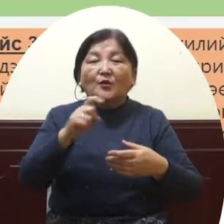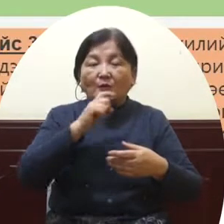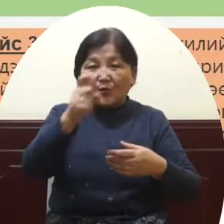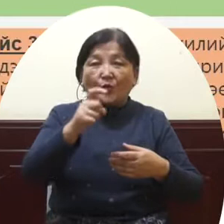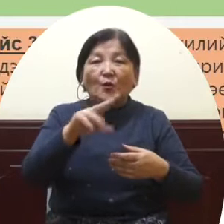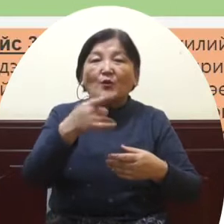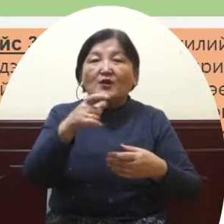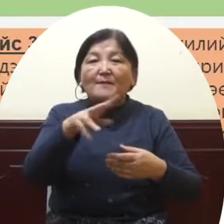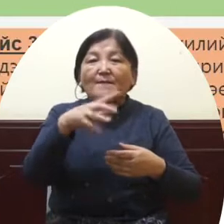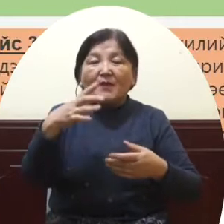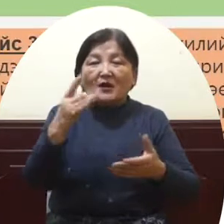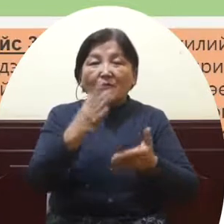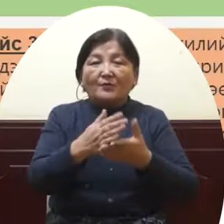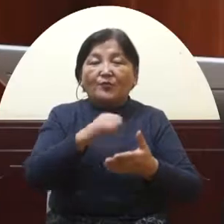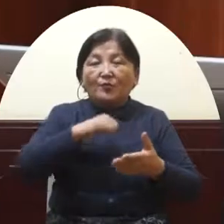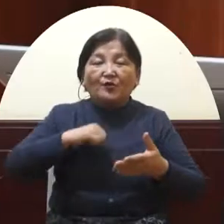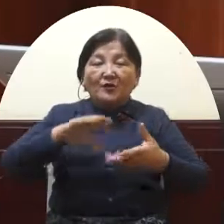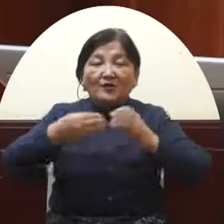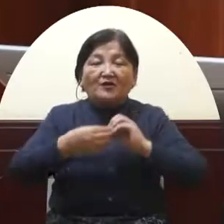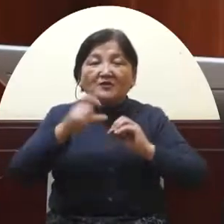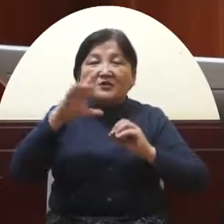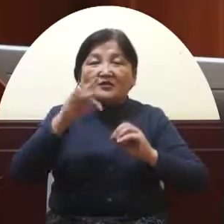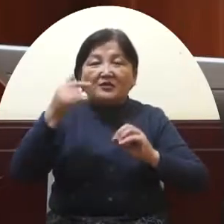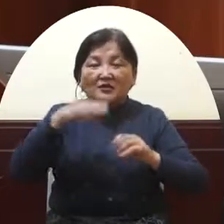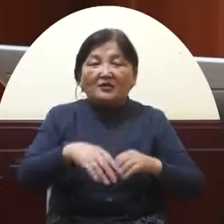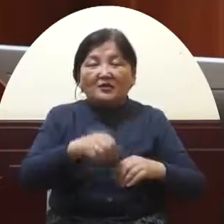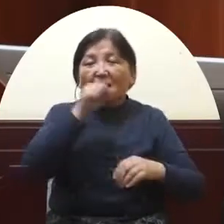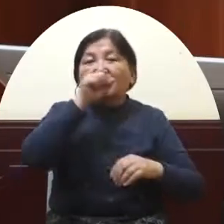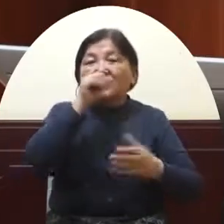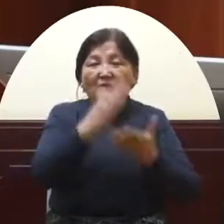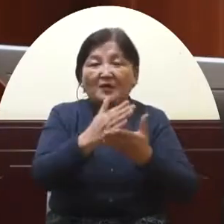Би өөрийнхөө хийсэн хэрэгт гэмшиж байна гэсэн ийм кейсийг би болж байна.